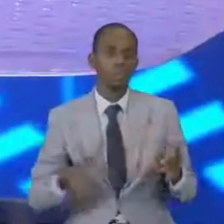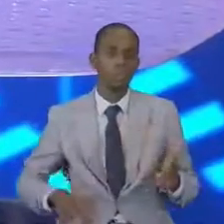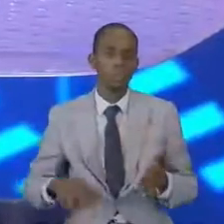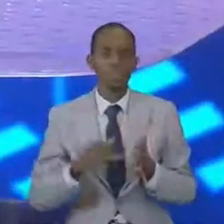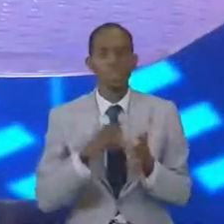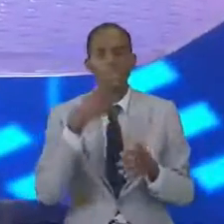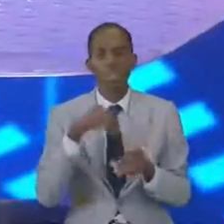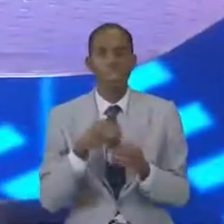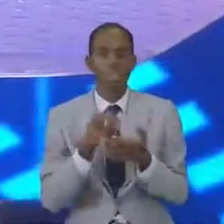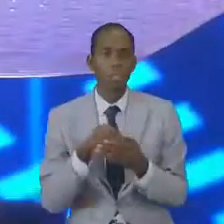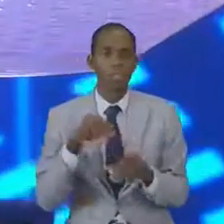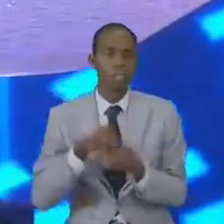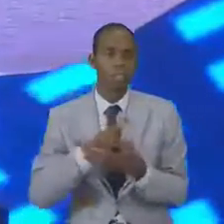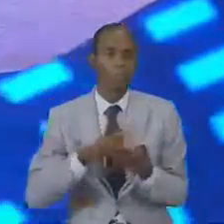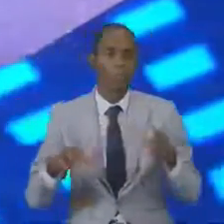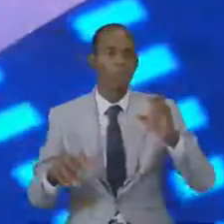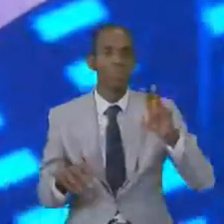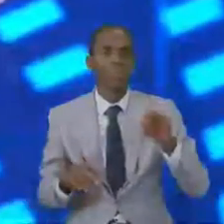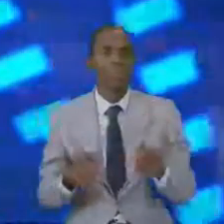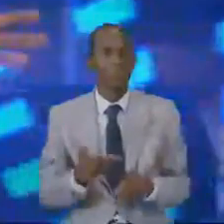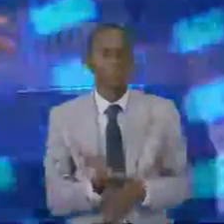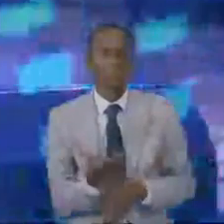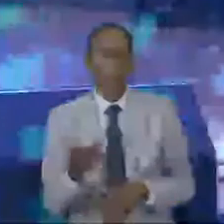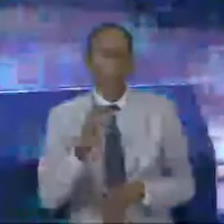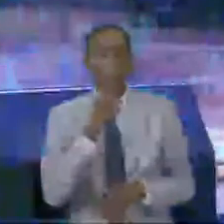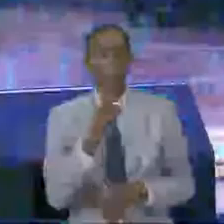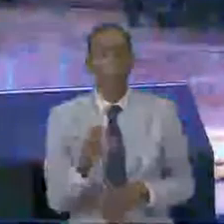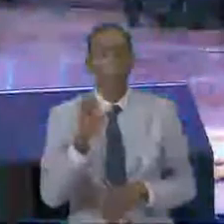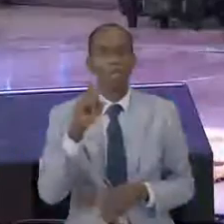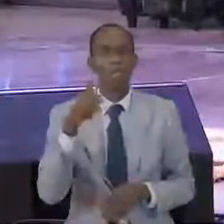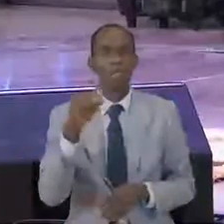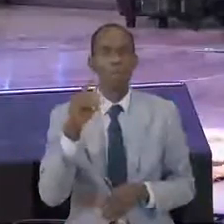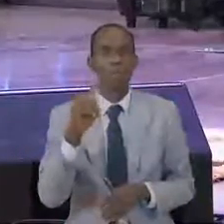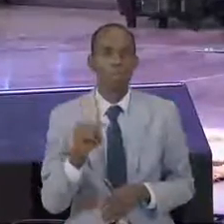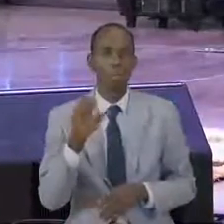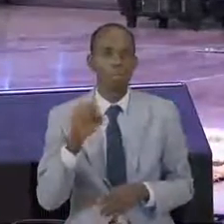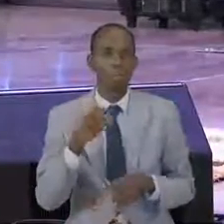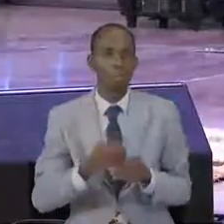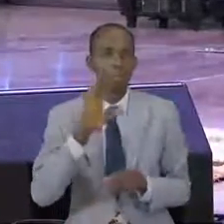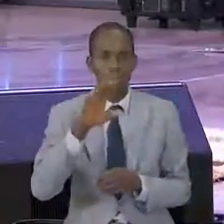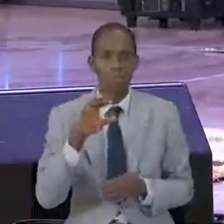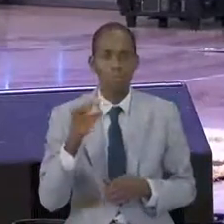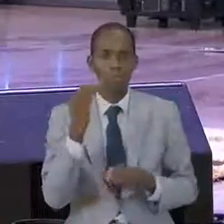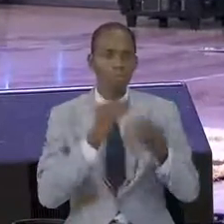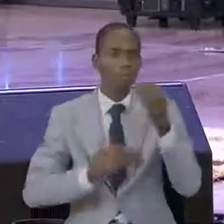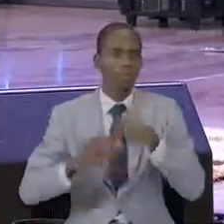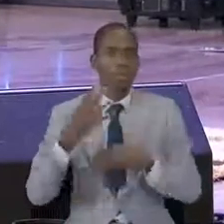et le dit dans le verset 12 de jeux de chapitre 1 ce sont